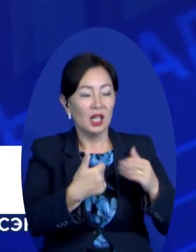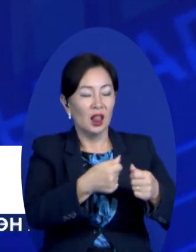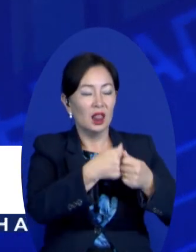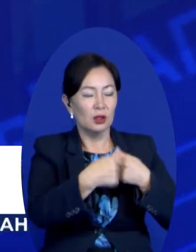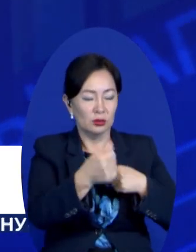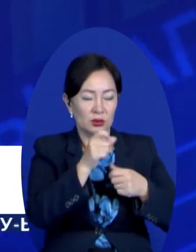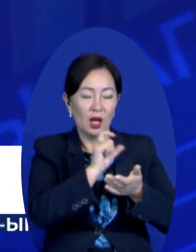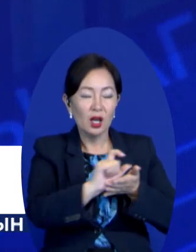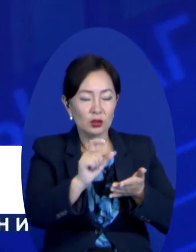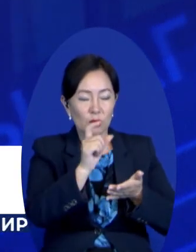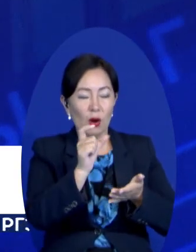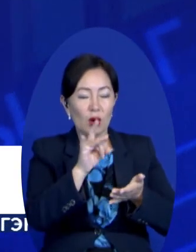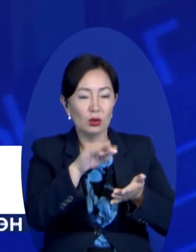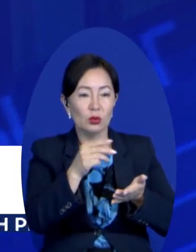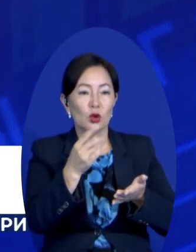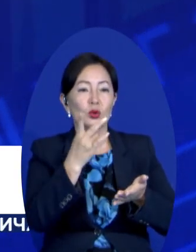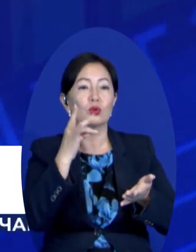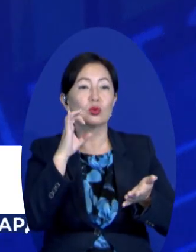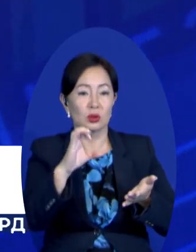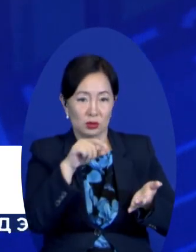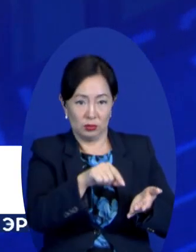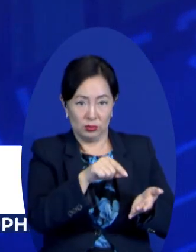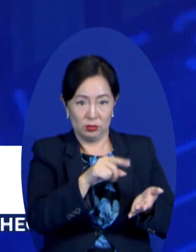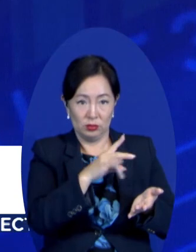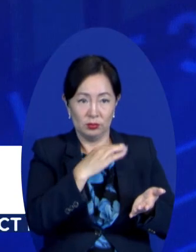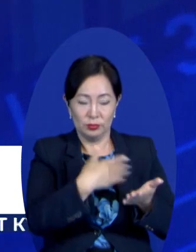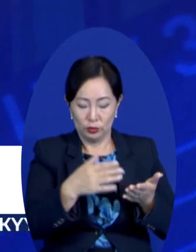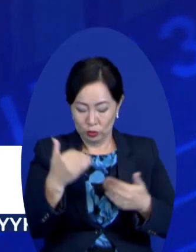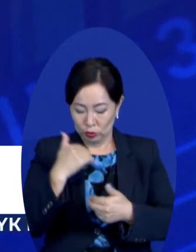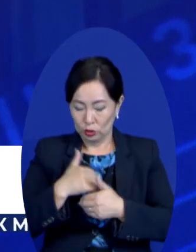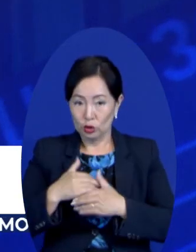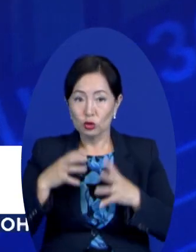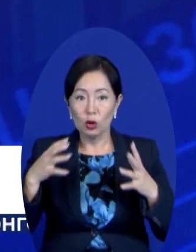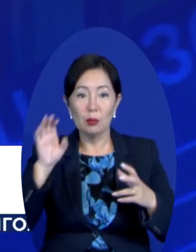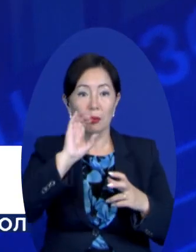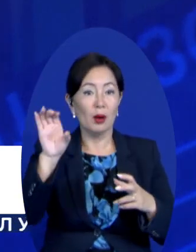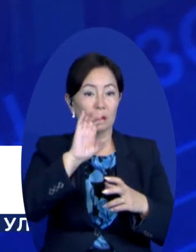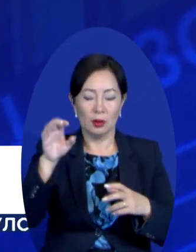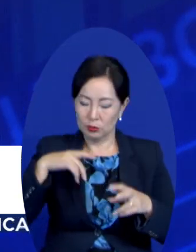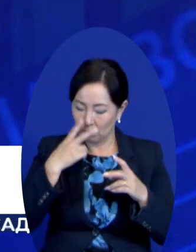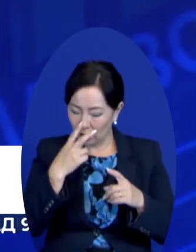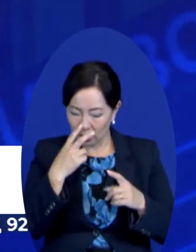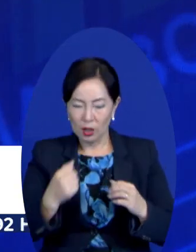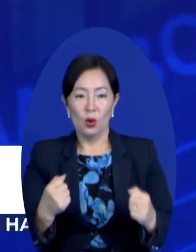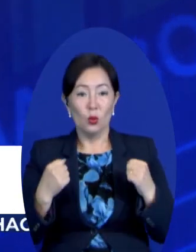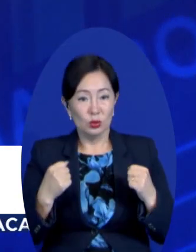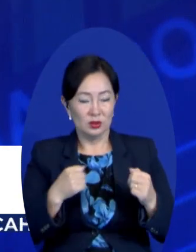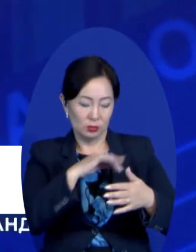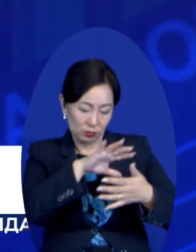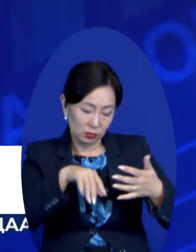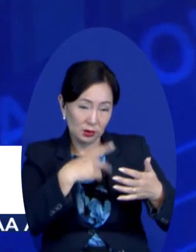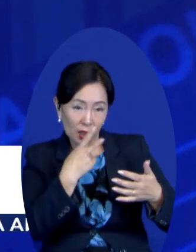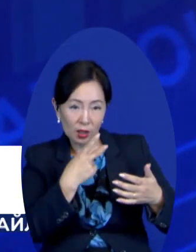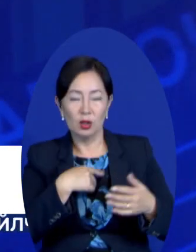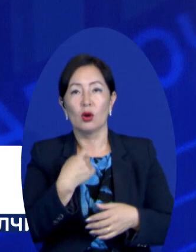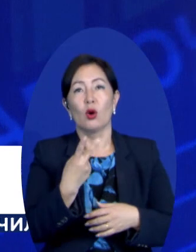бүтээгдэхүүн бол нүүрс болсон байгаа. За нүүрс экспортлогч одоо дотоодын томоохон бас аж ахуй нэгж үүслээ. Хүчин чадлын хувьд ч гэсэн бид нэр